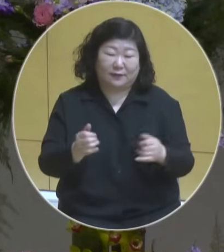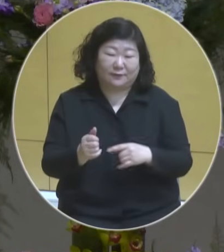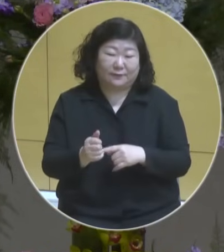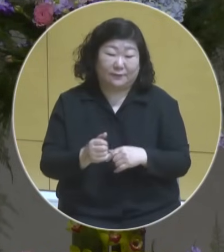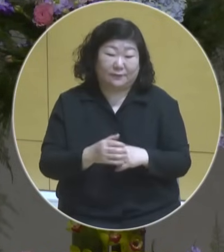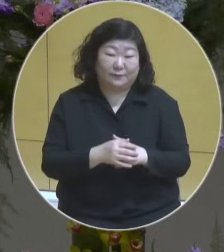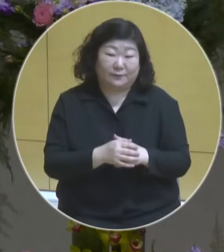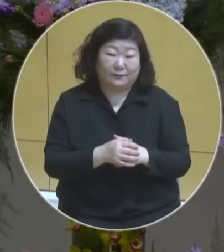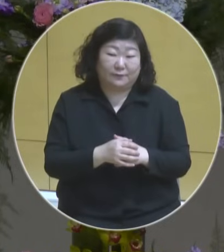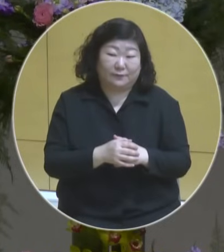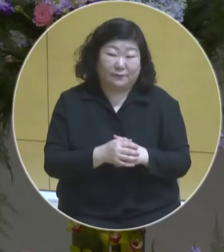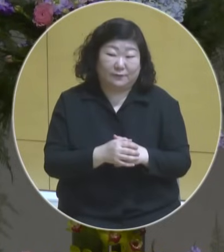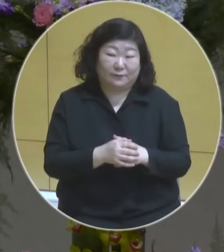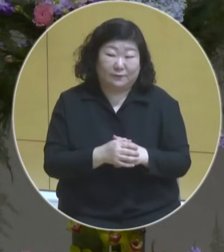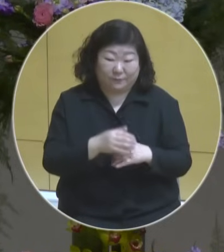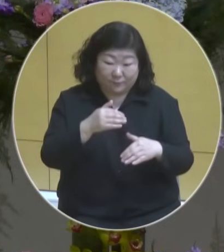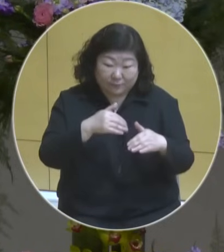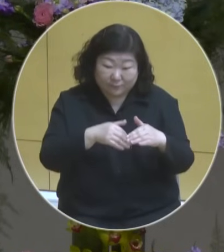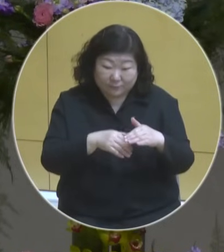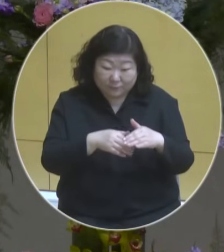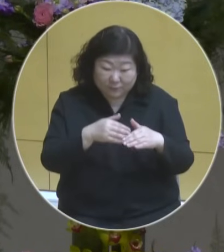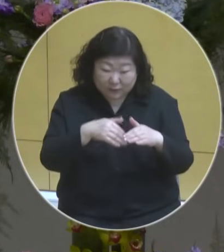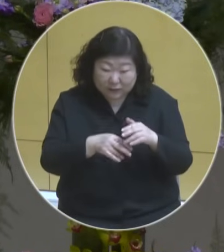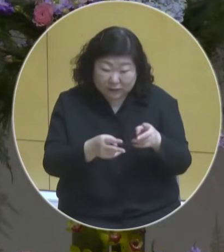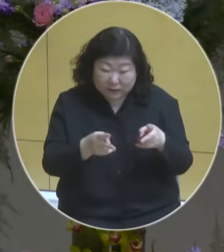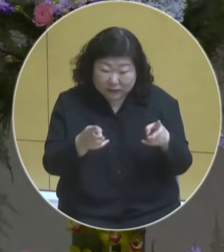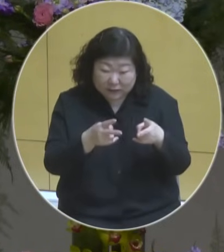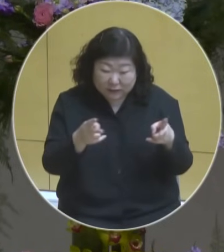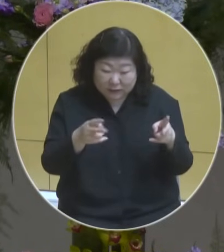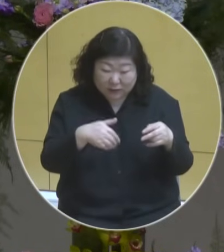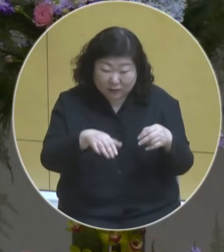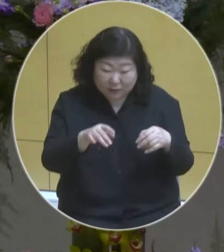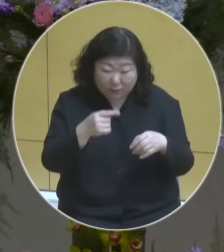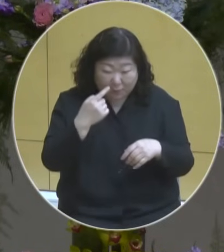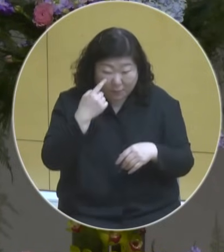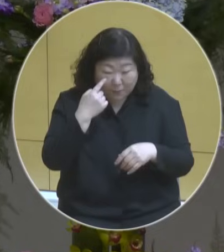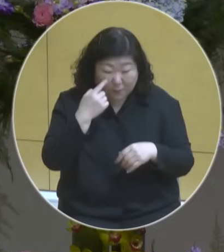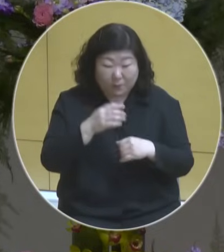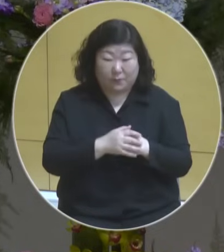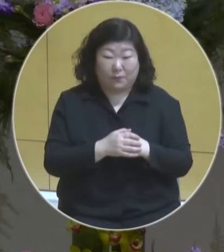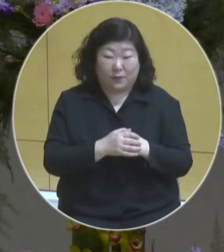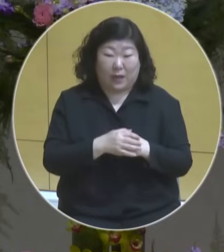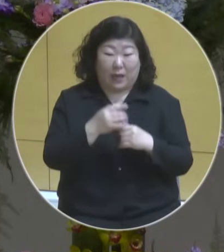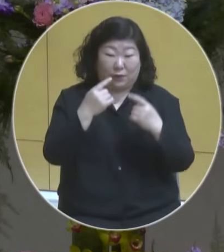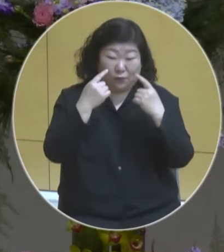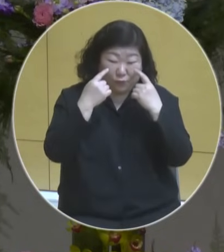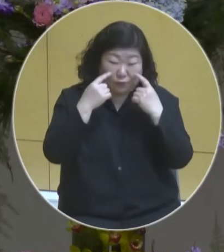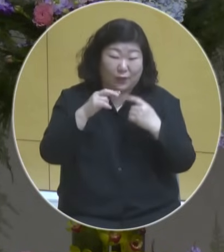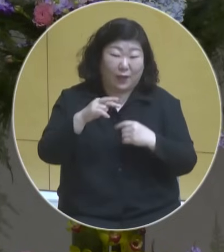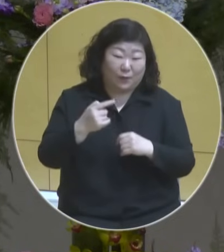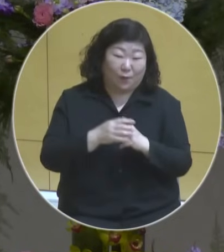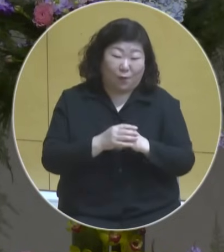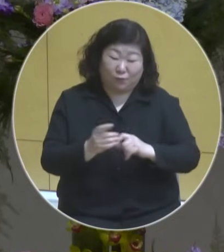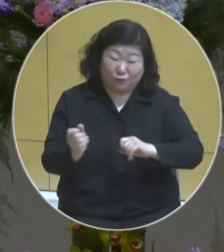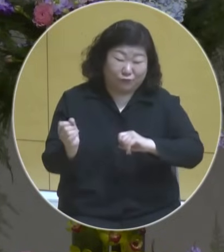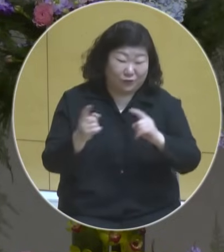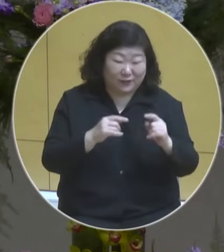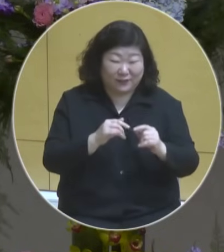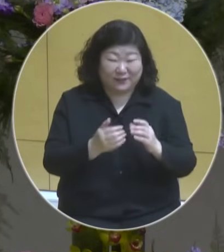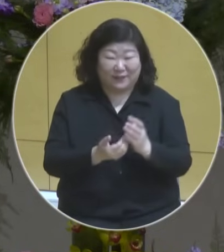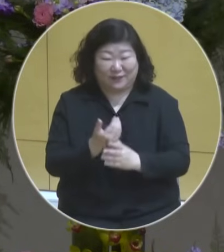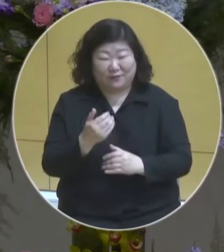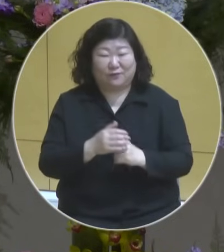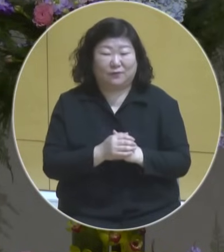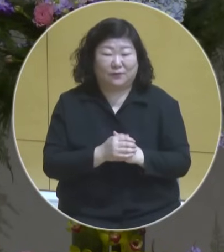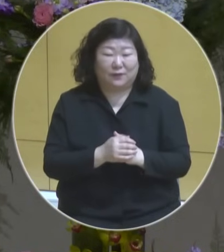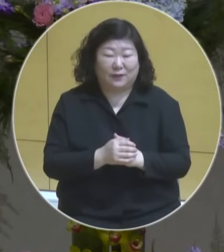함께 내려가시면서 작품을 보시고 또 여러분에 부가 일어나도록 이렇게 함께 하시면 좋을 것 같아요